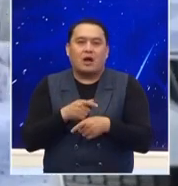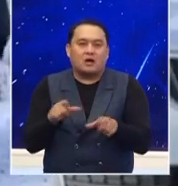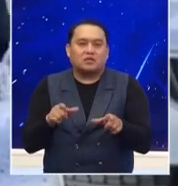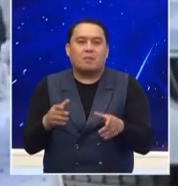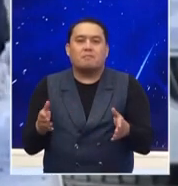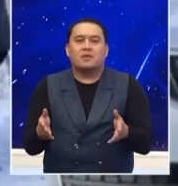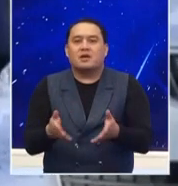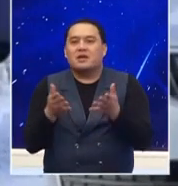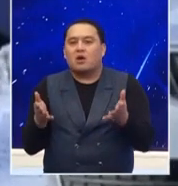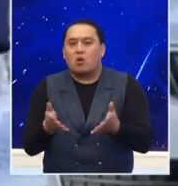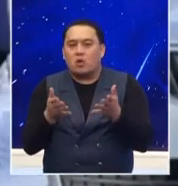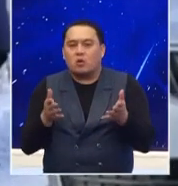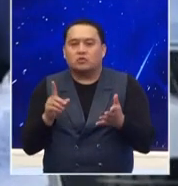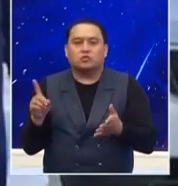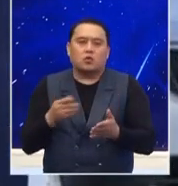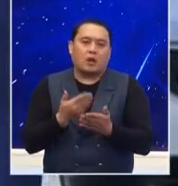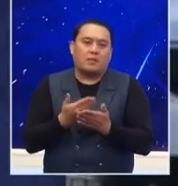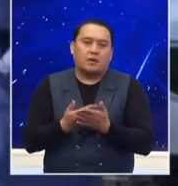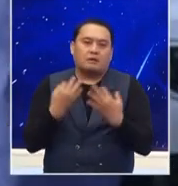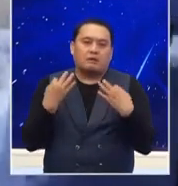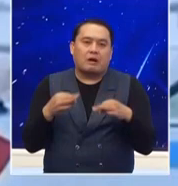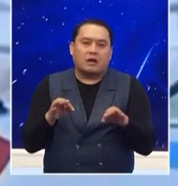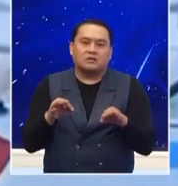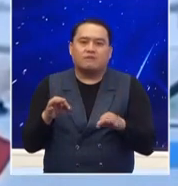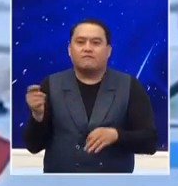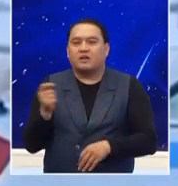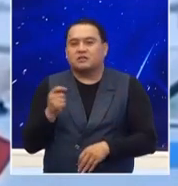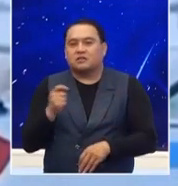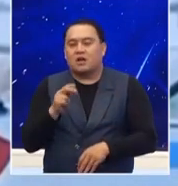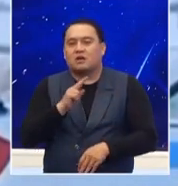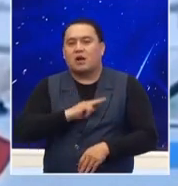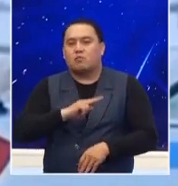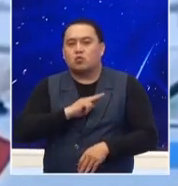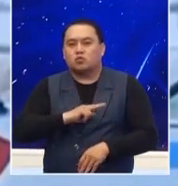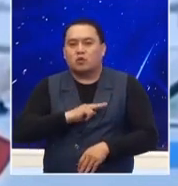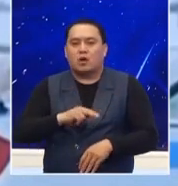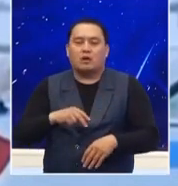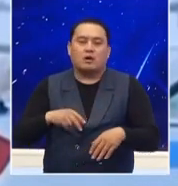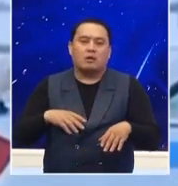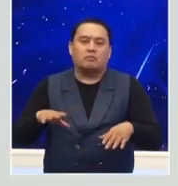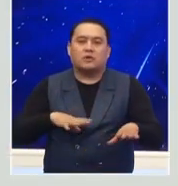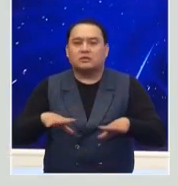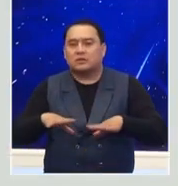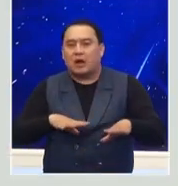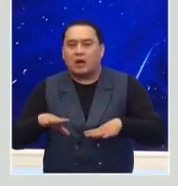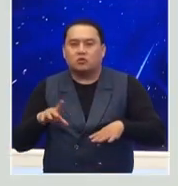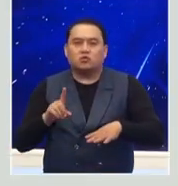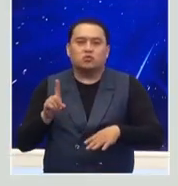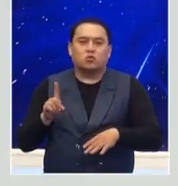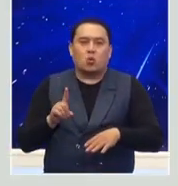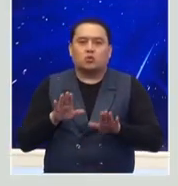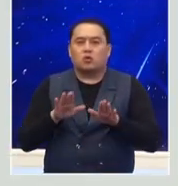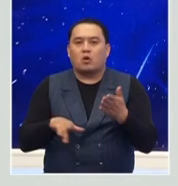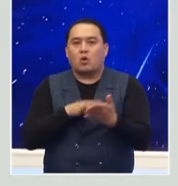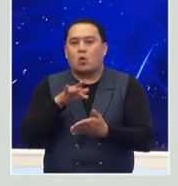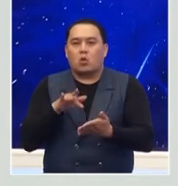смягчение карантинных ограничений. Например, разрешили по выходным работать открытым продовольственным рынком. Исключение составляют